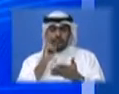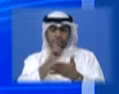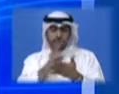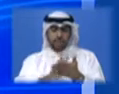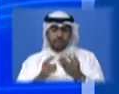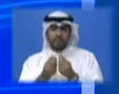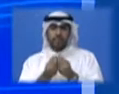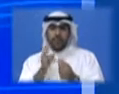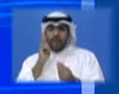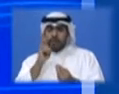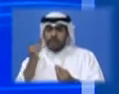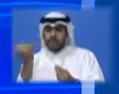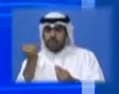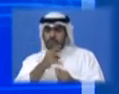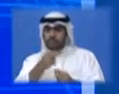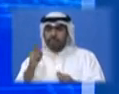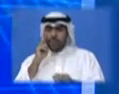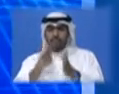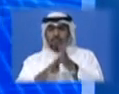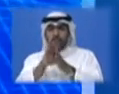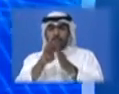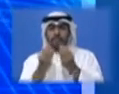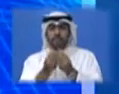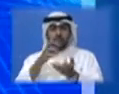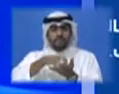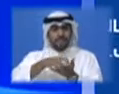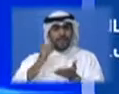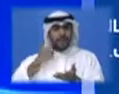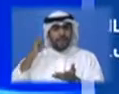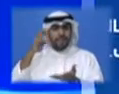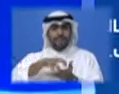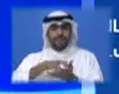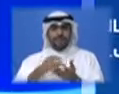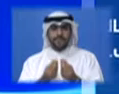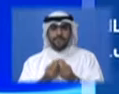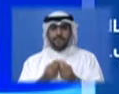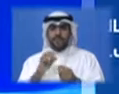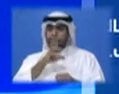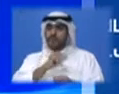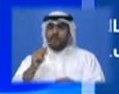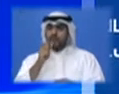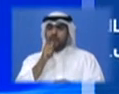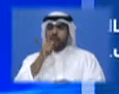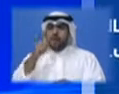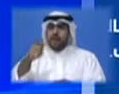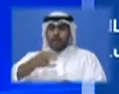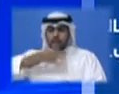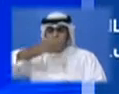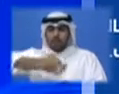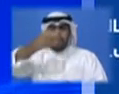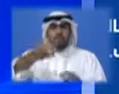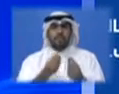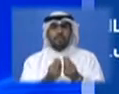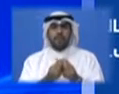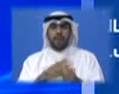مرئيات جلالته حيال مختلف تطورات الأوضاع في المنطقة. وقد شرح رئيس مجلس الوزراء بالإنابة ووزير